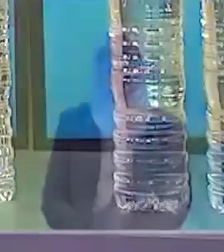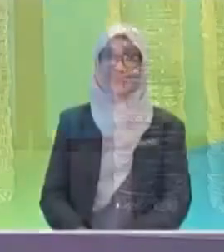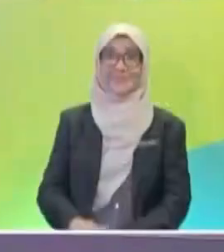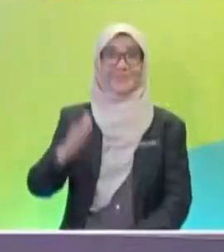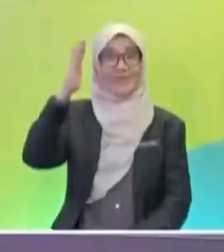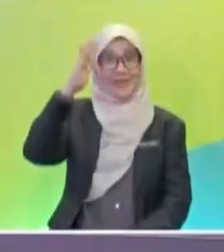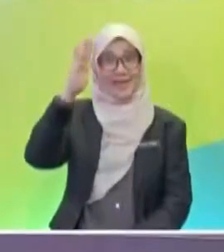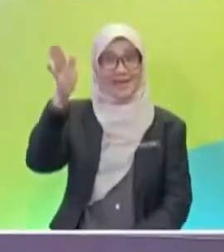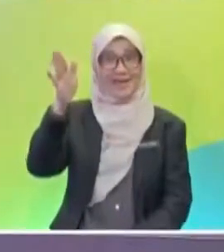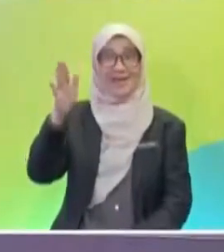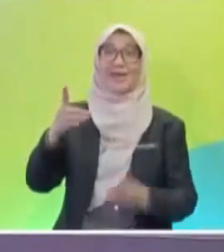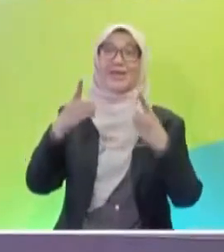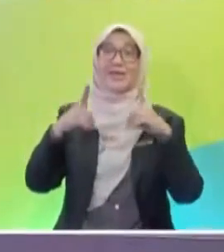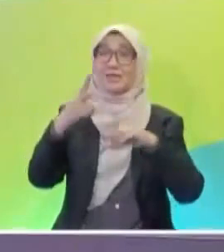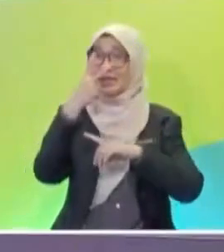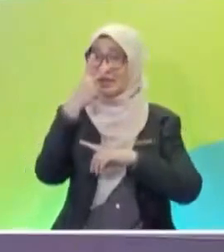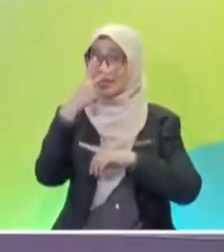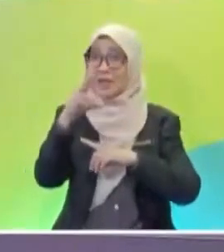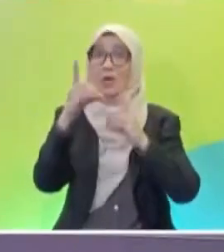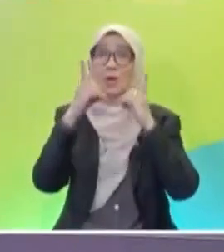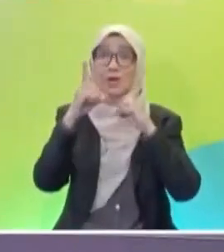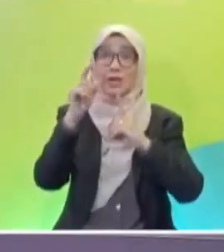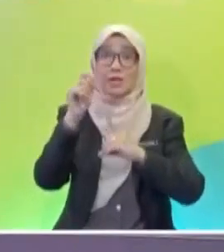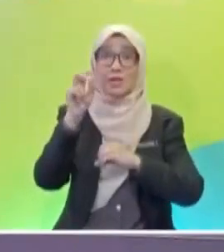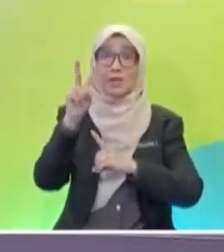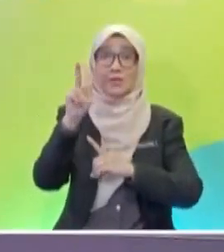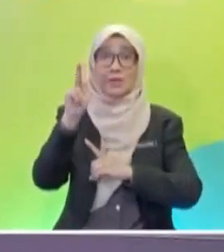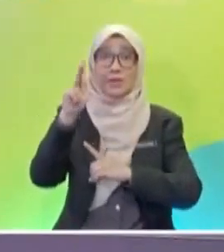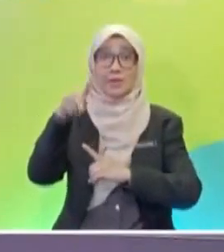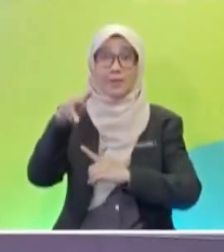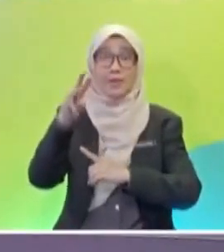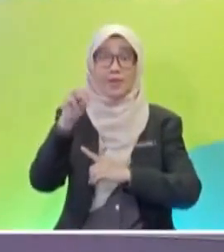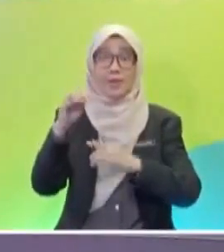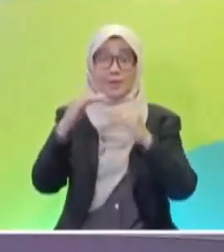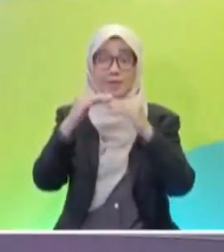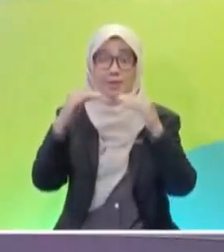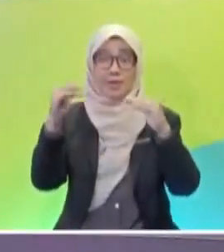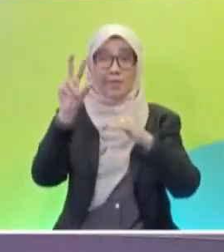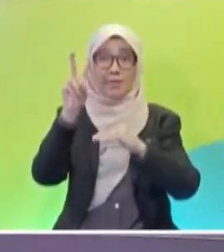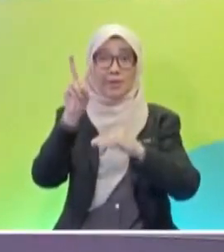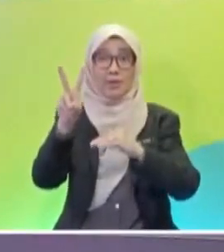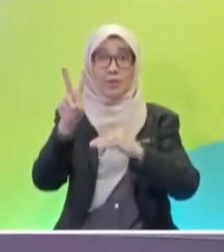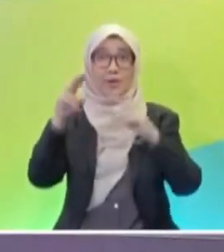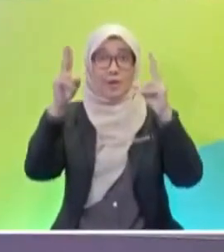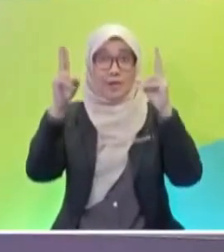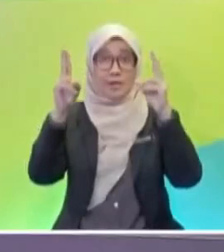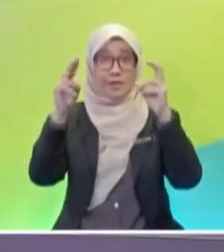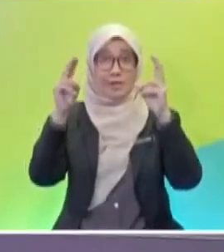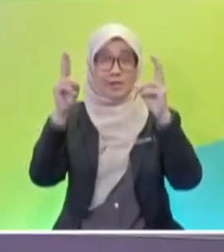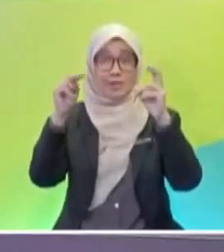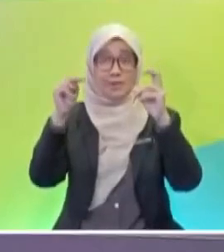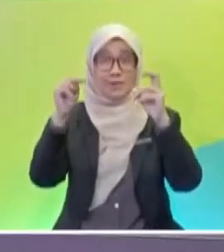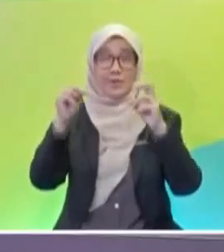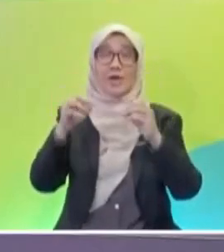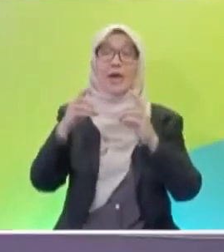Hai semua anda sedang menonton di Net TVN sekarang kita dalam slot tahap 2 dan mata pelajaran yang kita pelajari begitu menarik tentunya